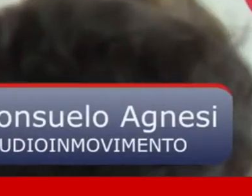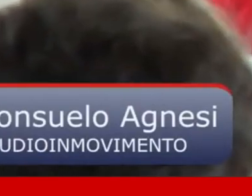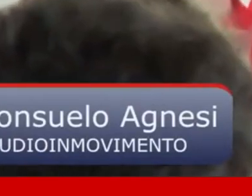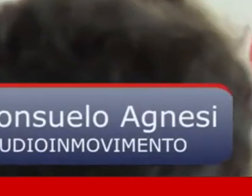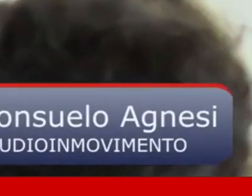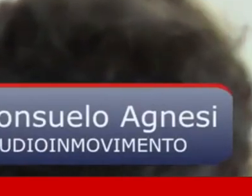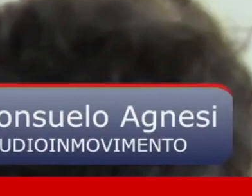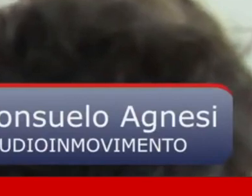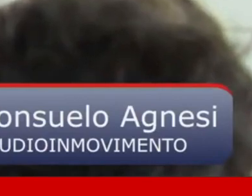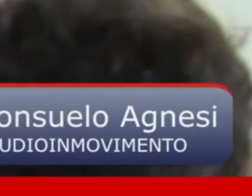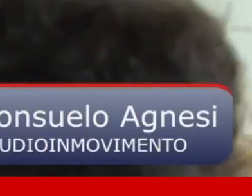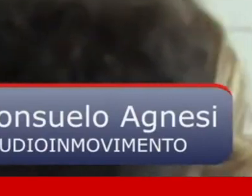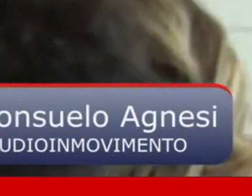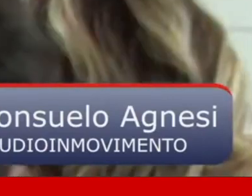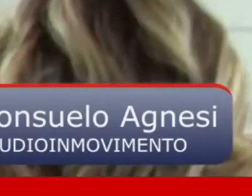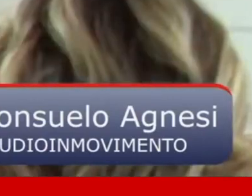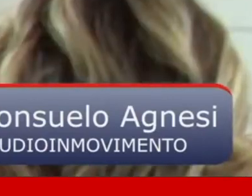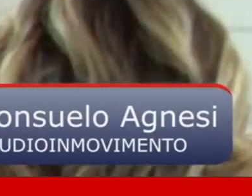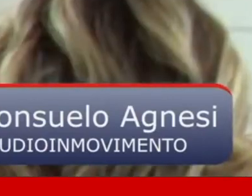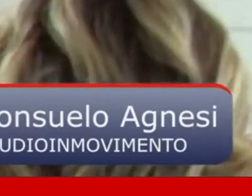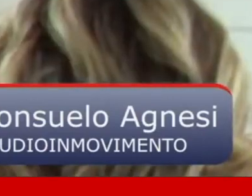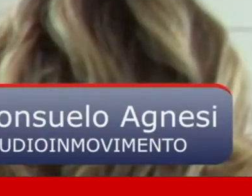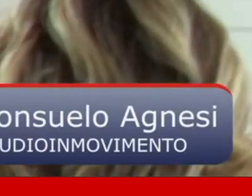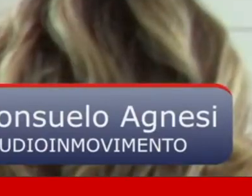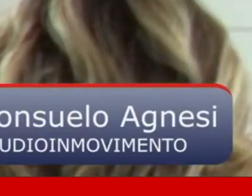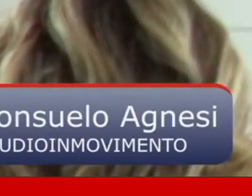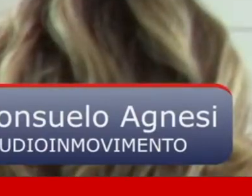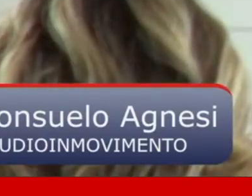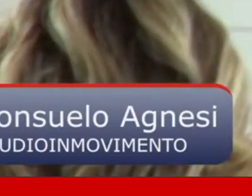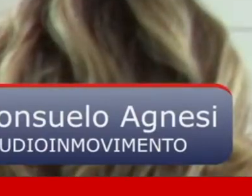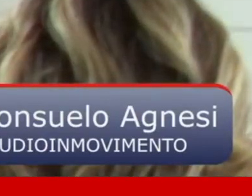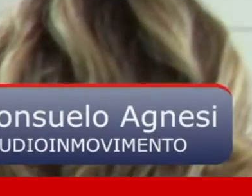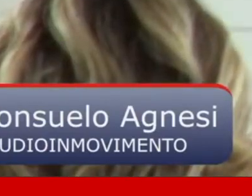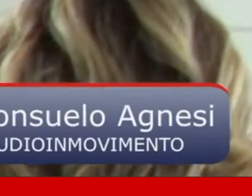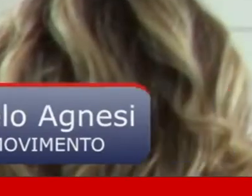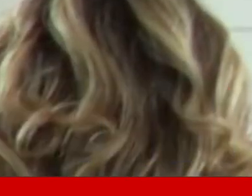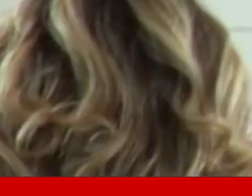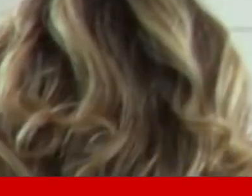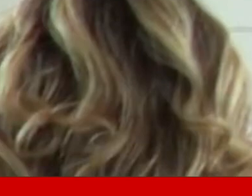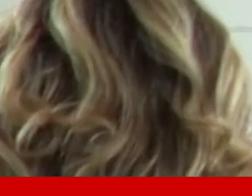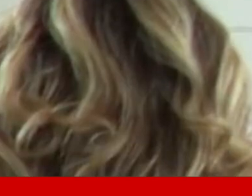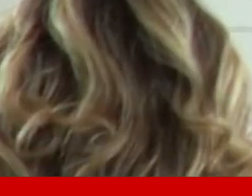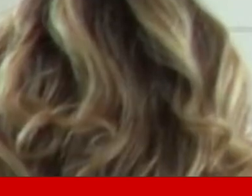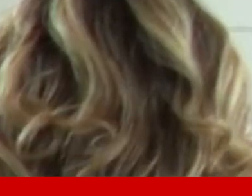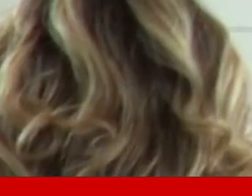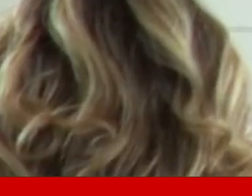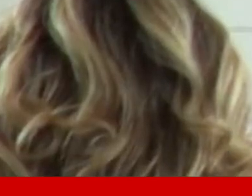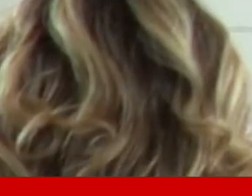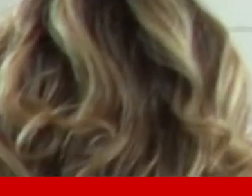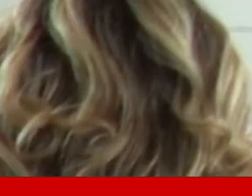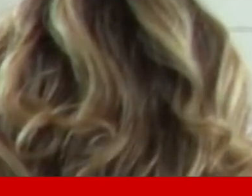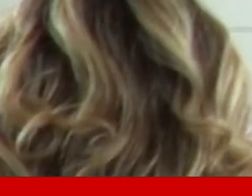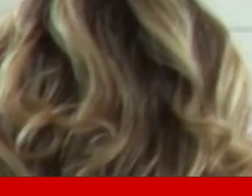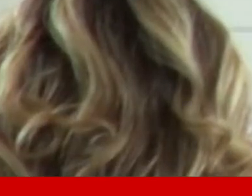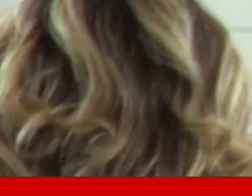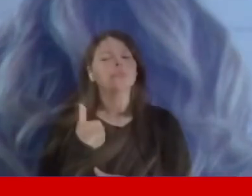D stanno aumentando. Che cos'è questa teoria? È un mio modo ironico di chiamare il fatto che quando sono